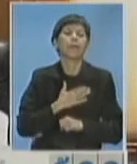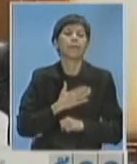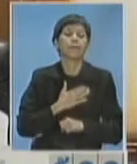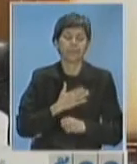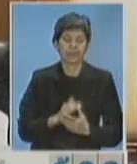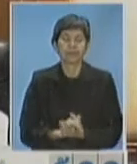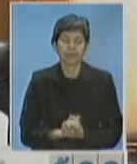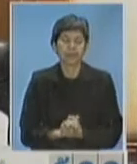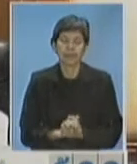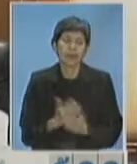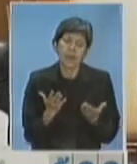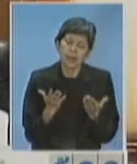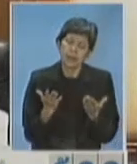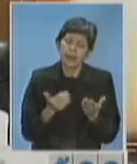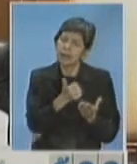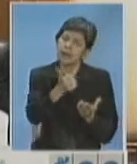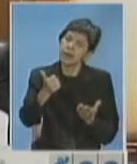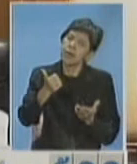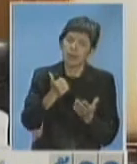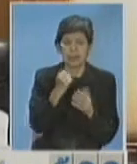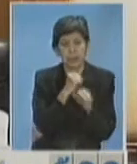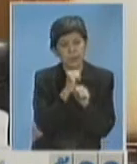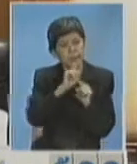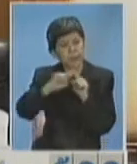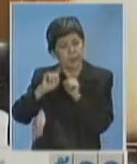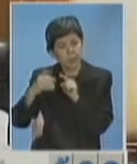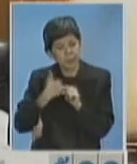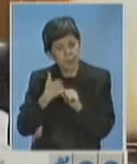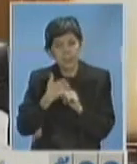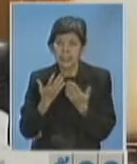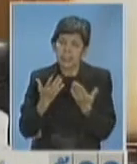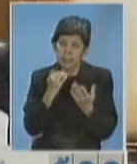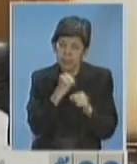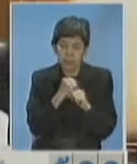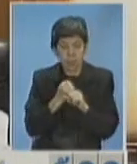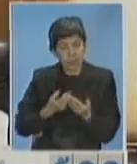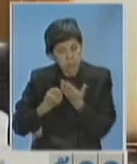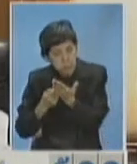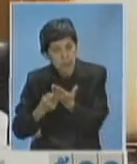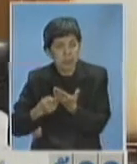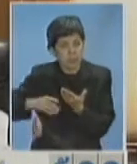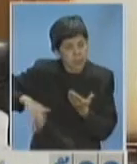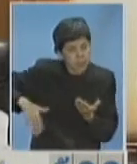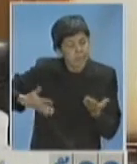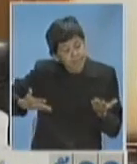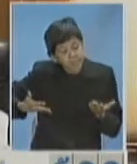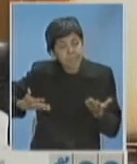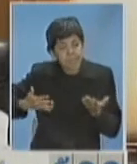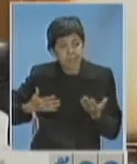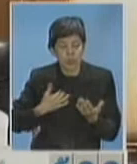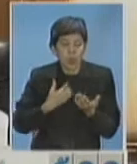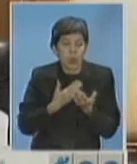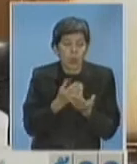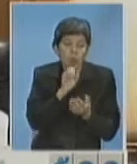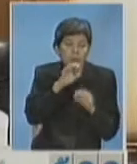ะฮะก็ไม่ได้ขัดข้องอะไรนะครับและทางหน่วยงานเองก็มีการนำส่งอาจจะมีการล่าช้าก็เช่นกันนะครับเพราะเป็นการต้องขอ